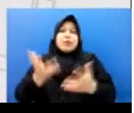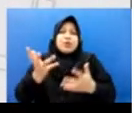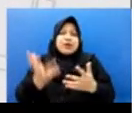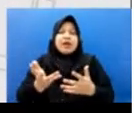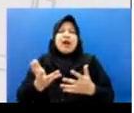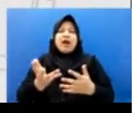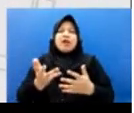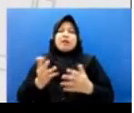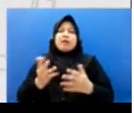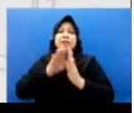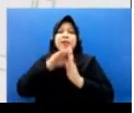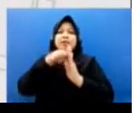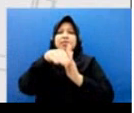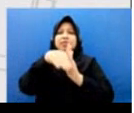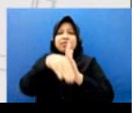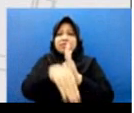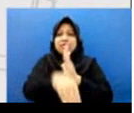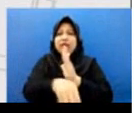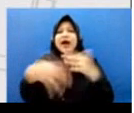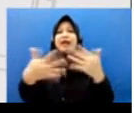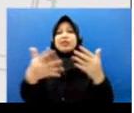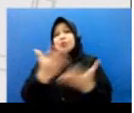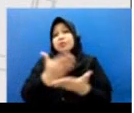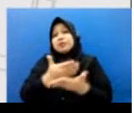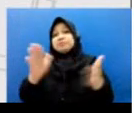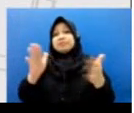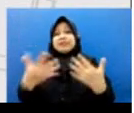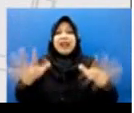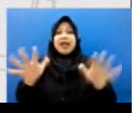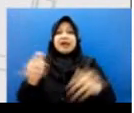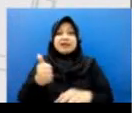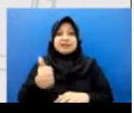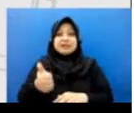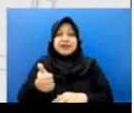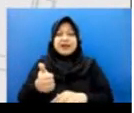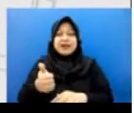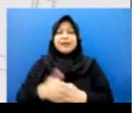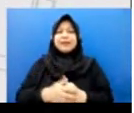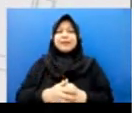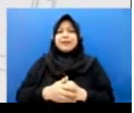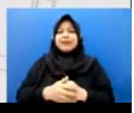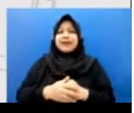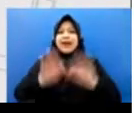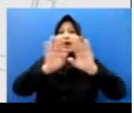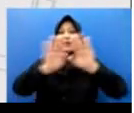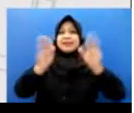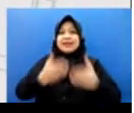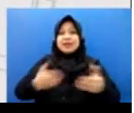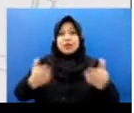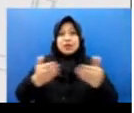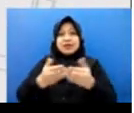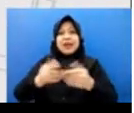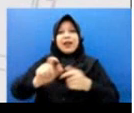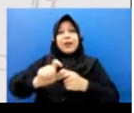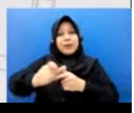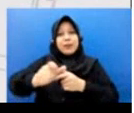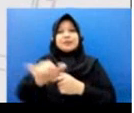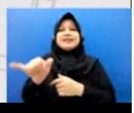Di internet, di media sosial, proses yang terjadi sama, tapi balik yang tadi tuh,